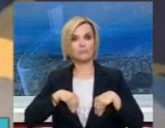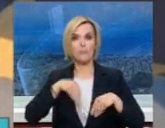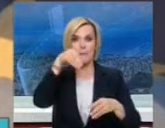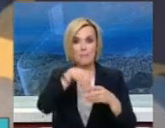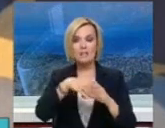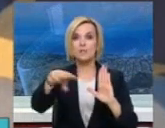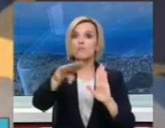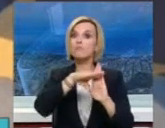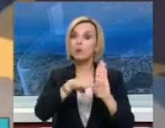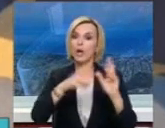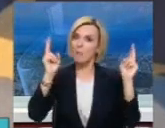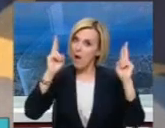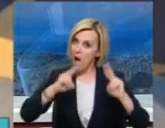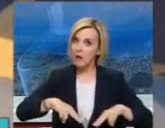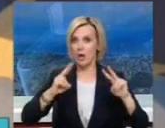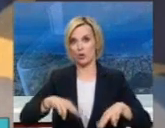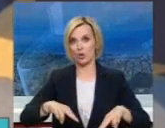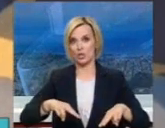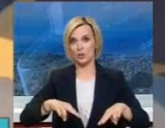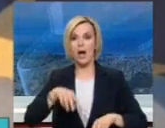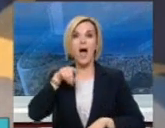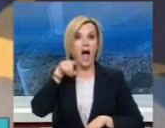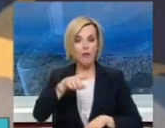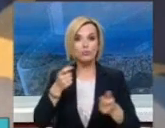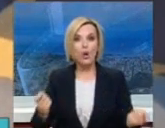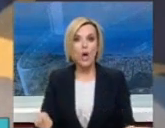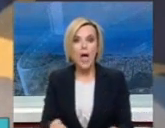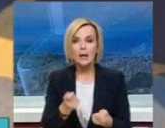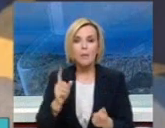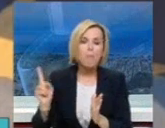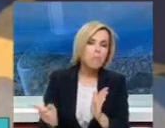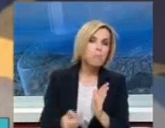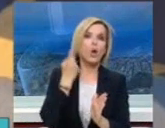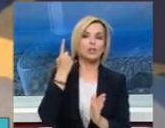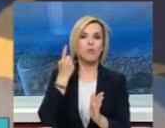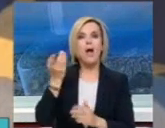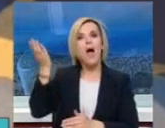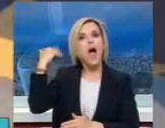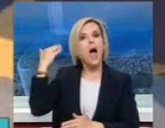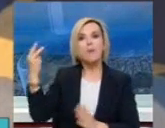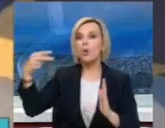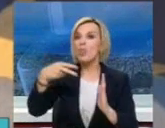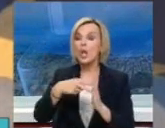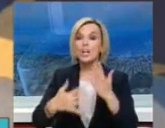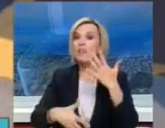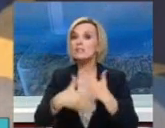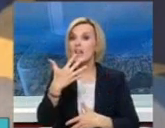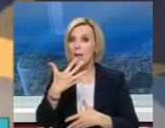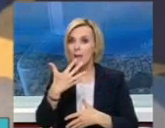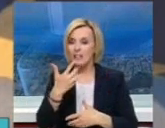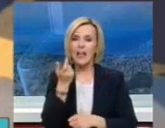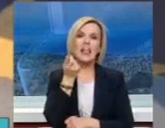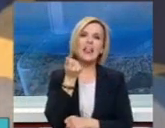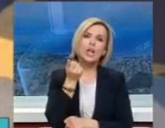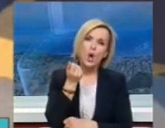τίτλοι. Αυτό γίνεται για πρώτη φορά από το 2015, όταν και ξεκίνησε η ποσοτική χαλάρωση, το